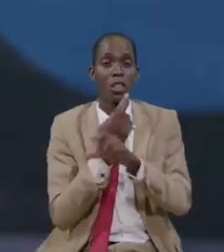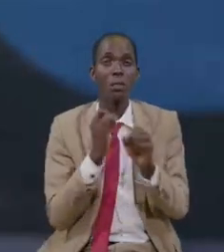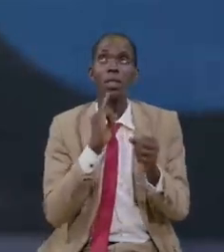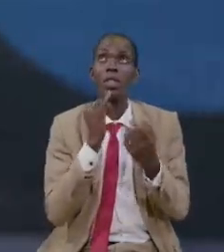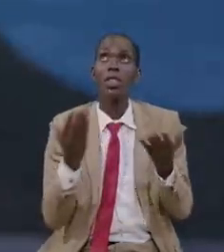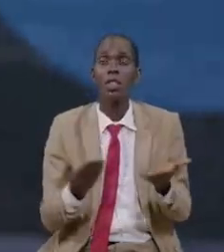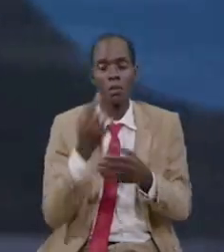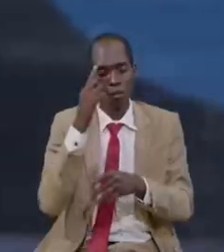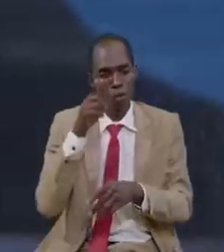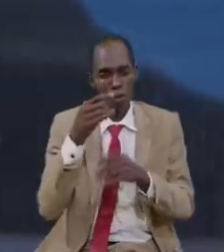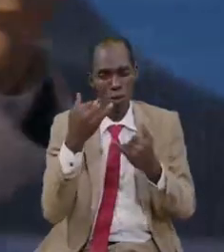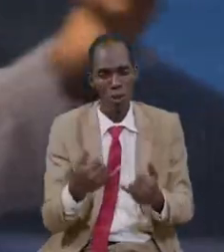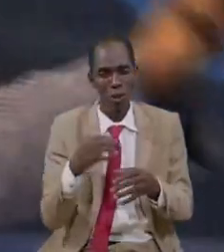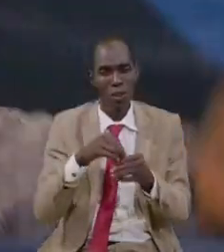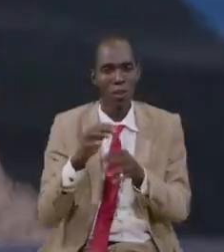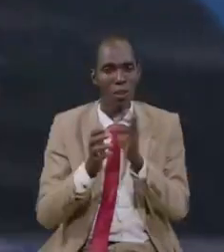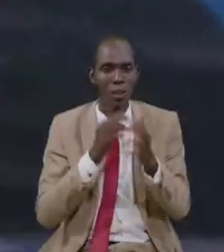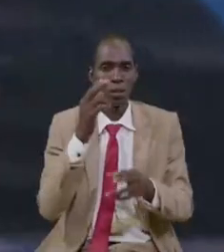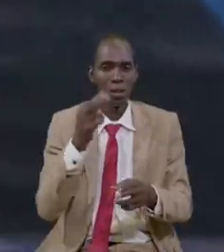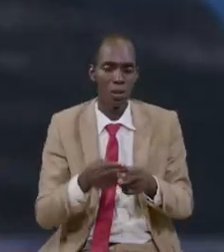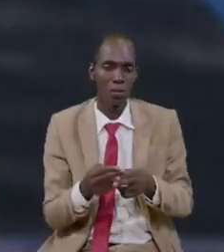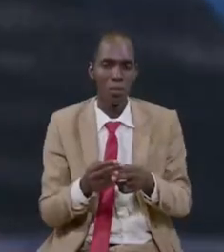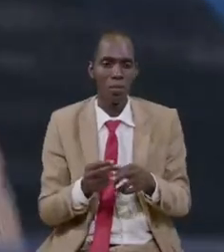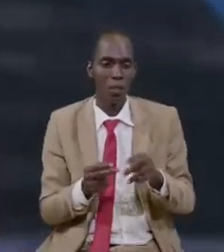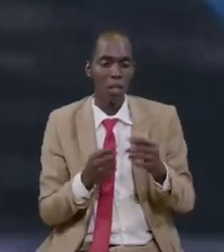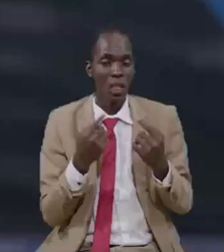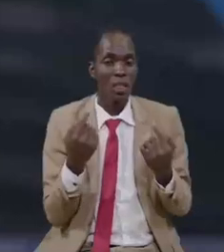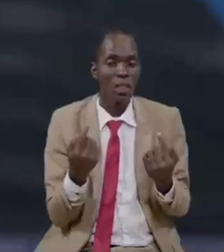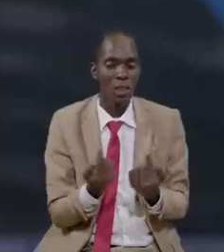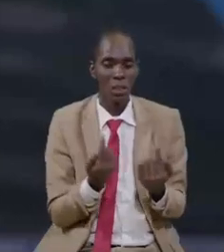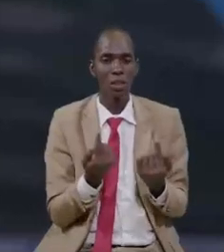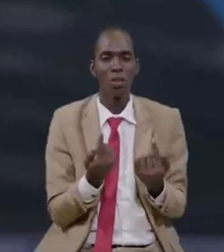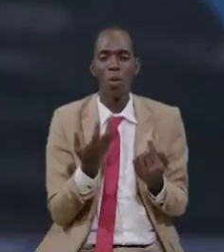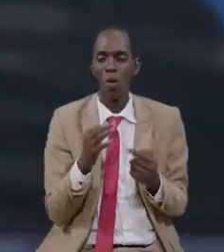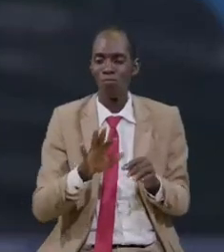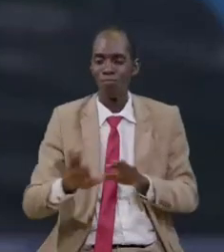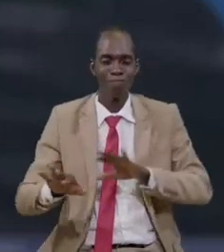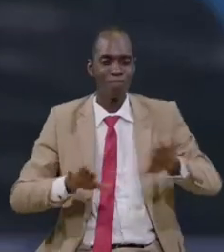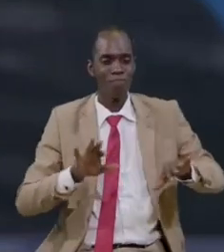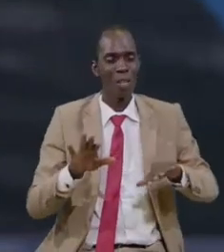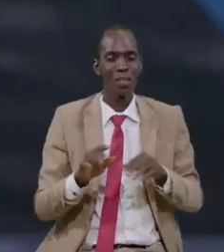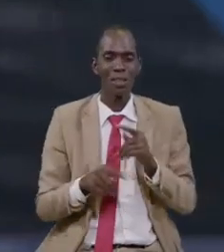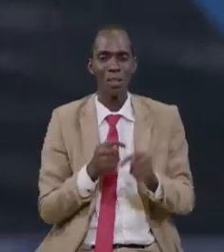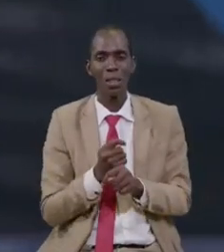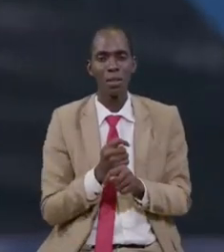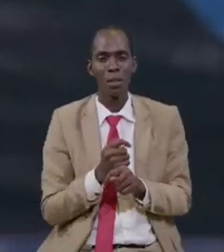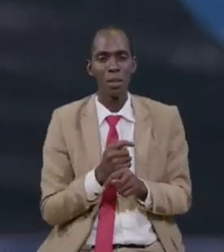aujourd'hui. Le péché de tout type, en fait,